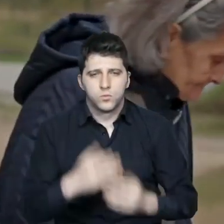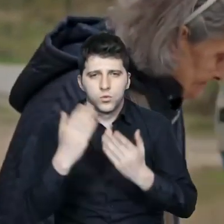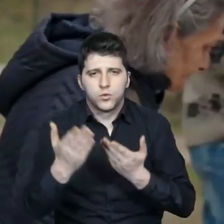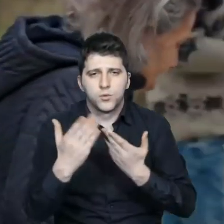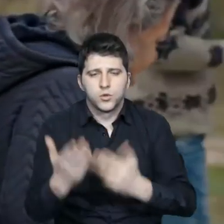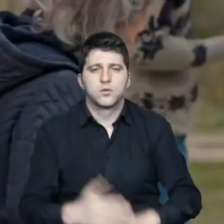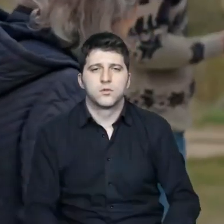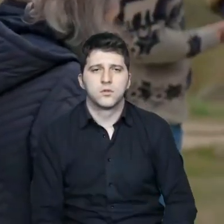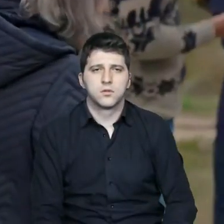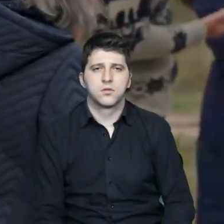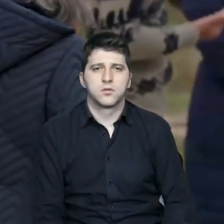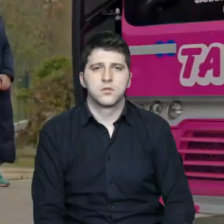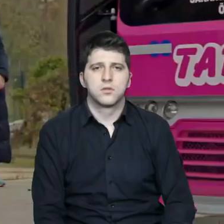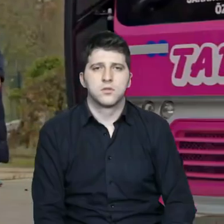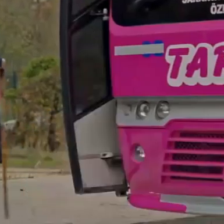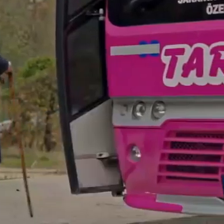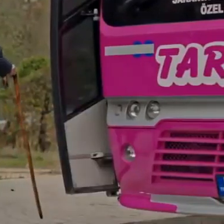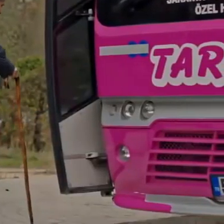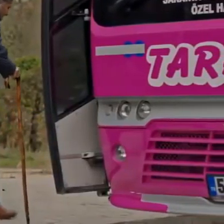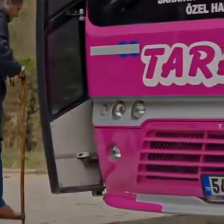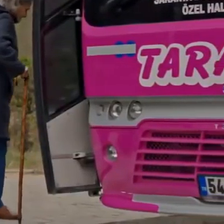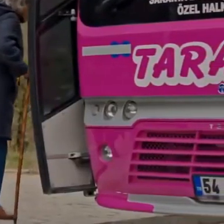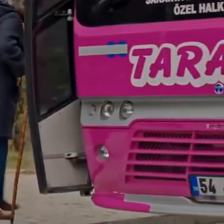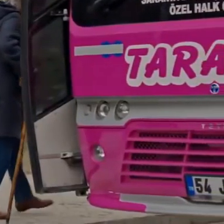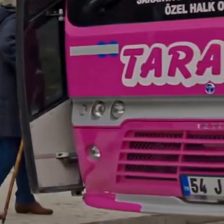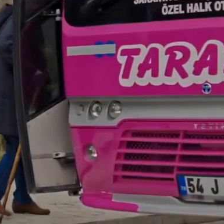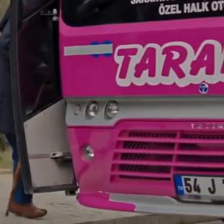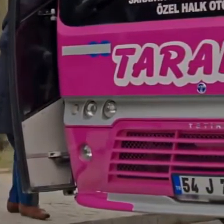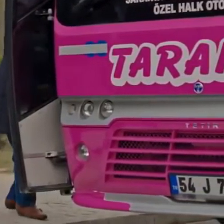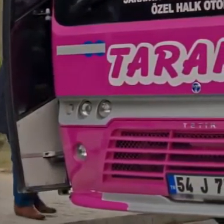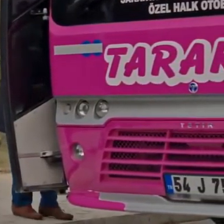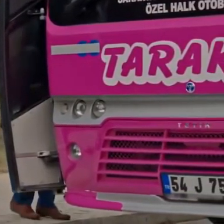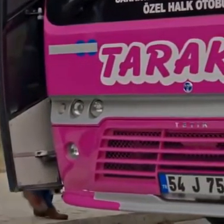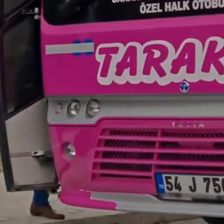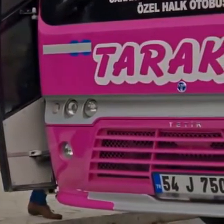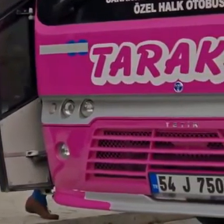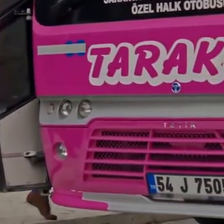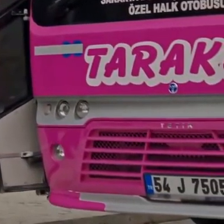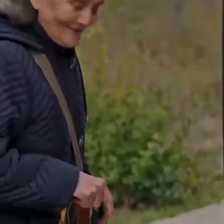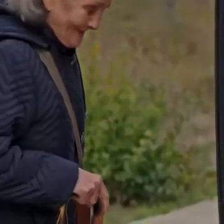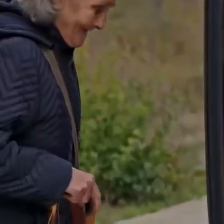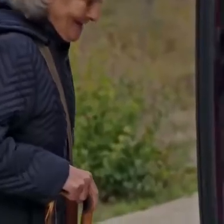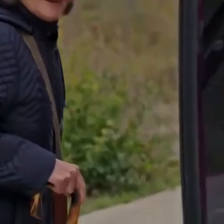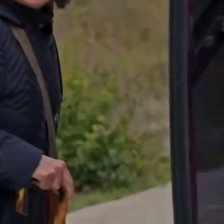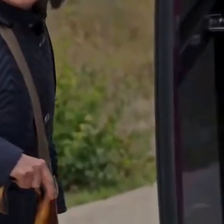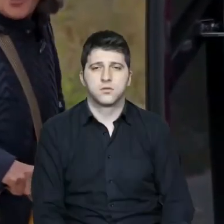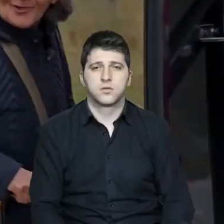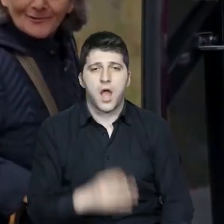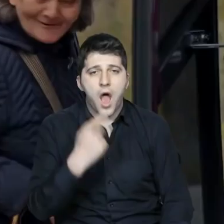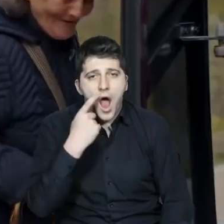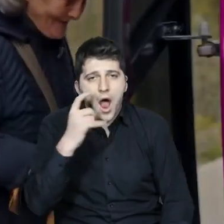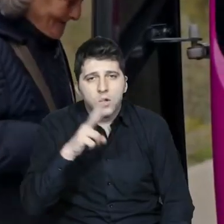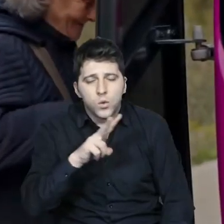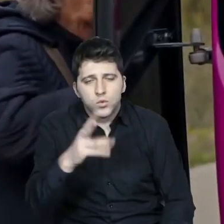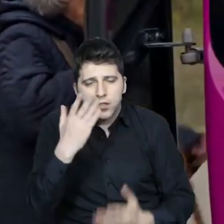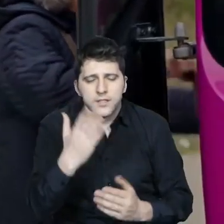buyurun. Yaşlı çifti önünde taraklı yazan otobüse yönlendirdi. Hayırlı yolculuklarınız olsun. Sağ